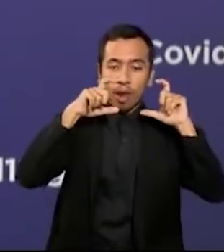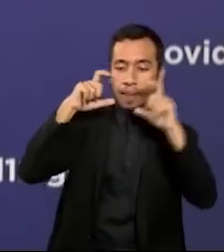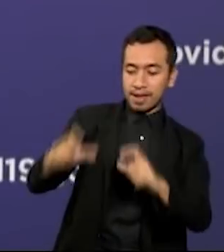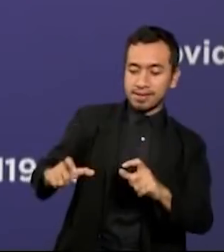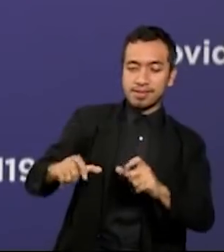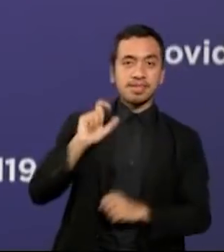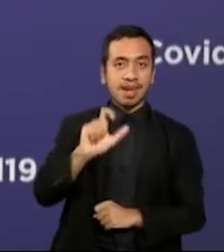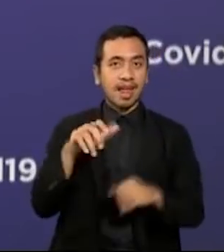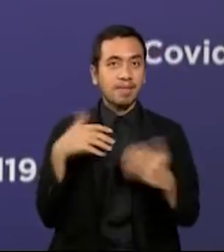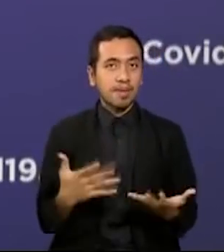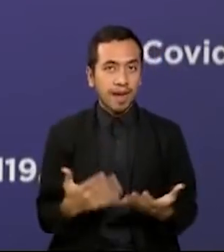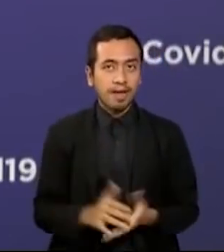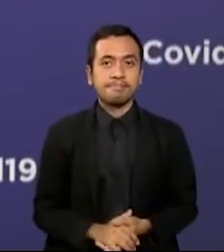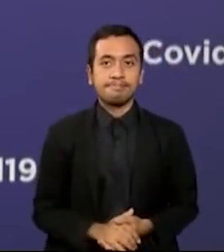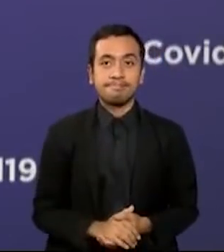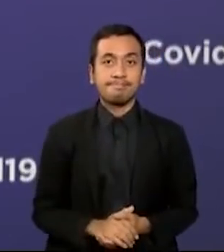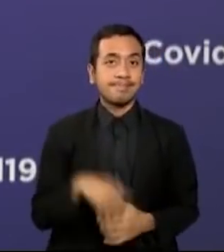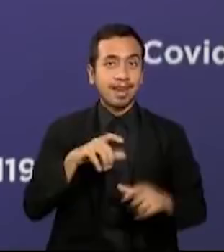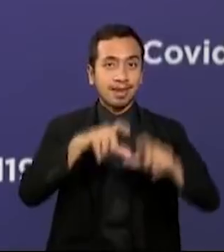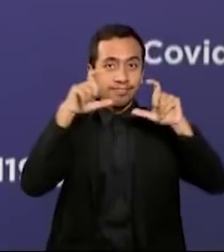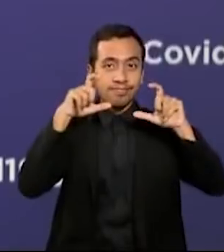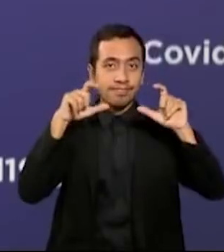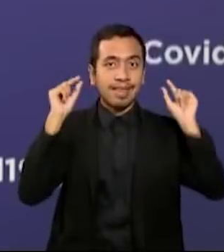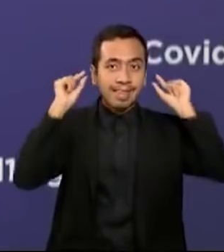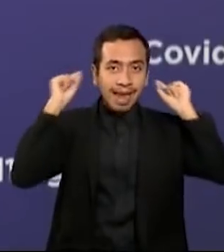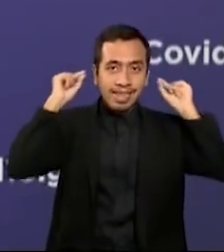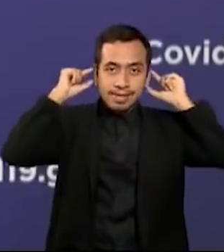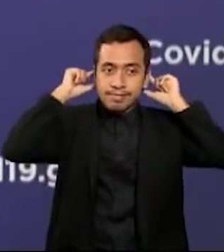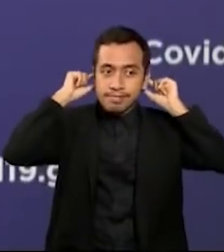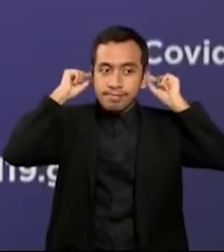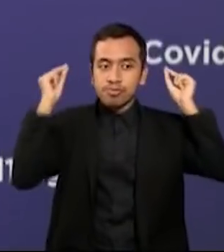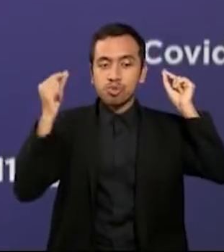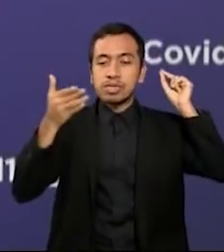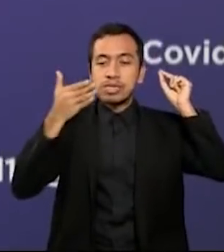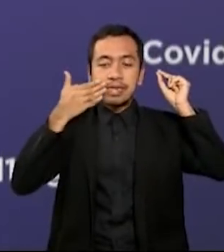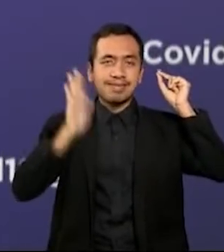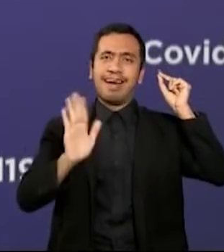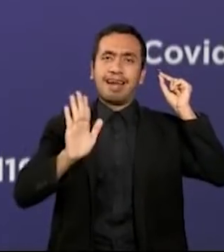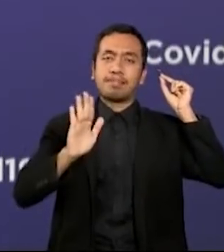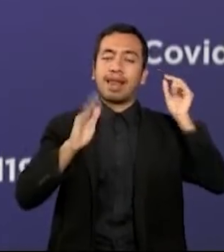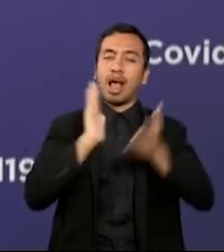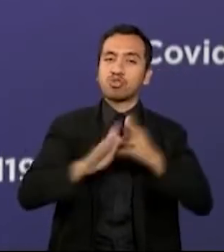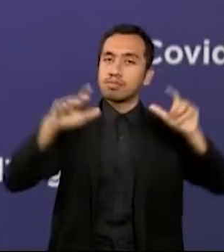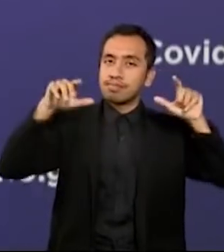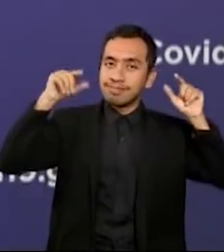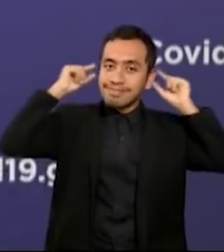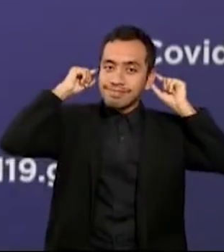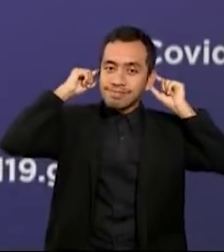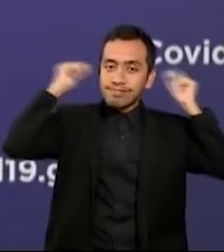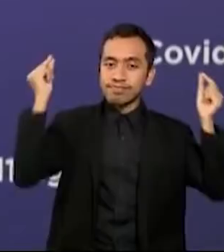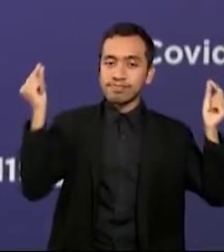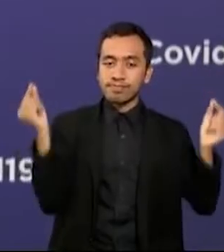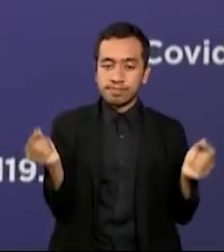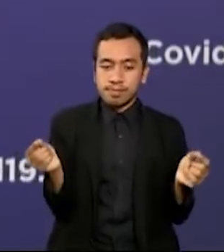juga harus diperhatikan. Cukup pegang bagian tali masker tanpa menyentuh bagian kain dan langsung dimasukkan ke kantong